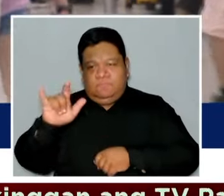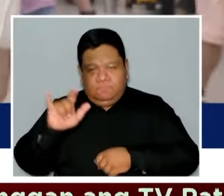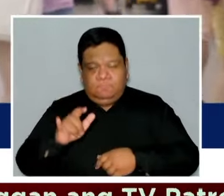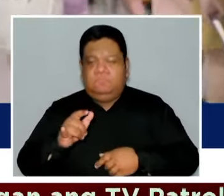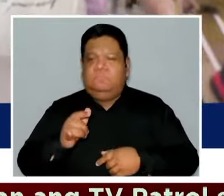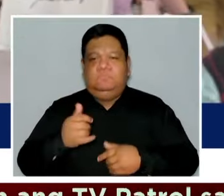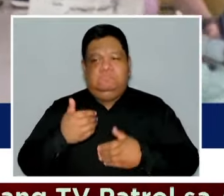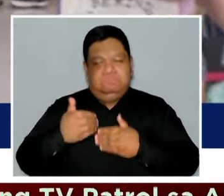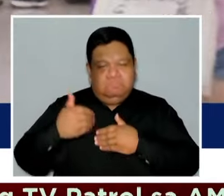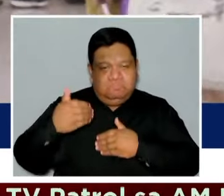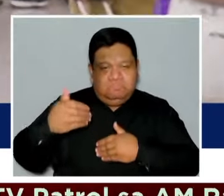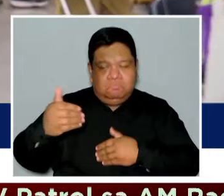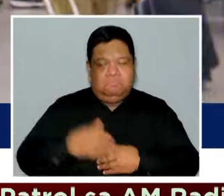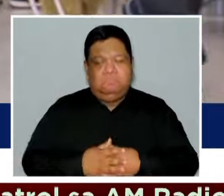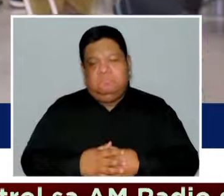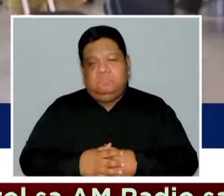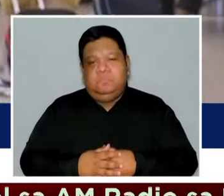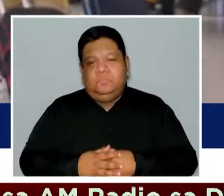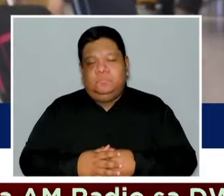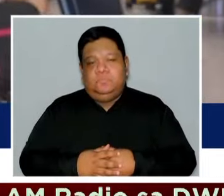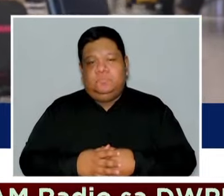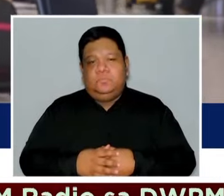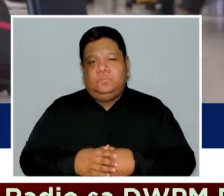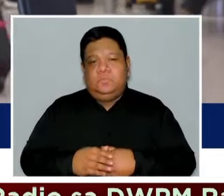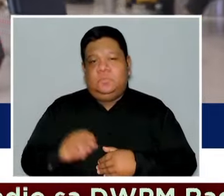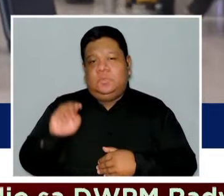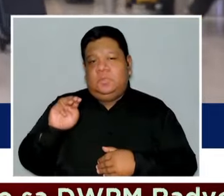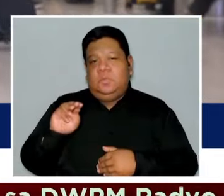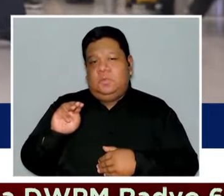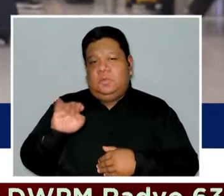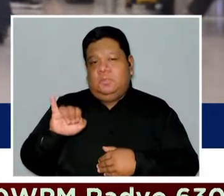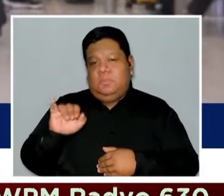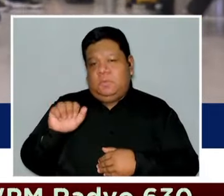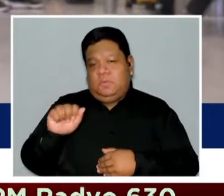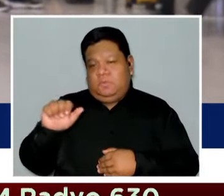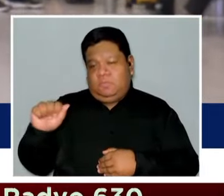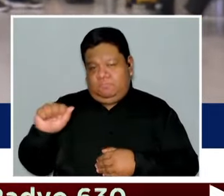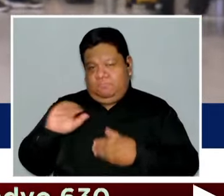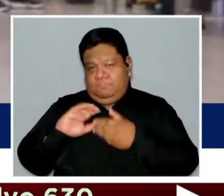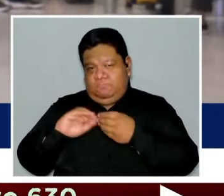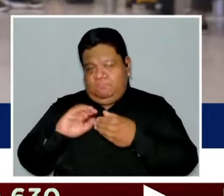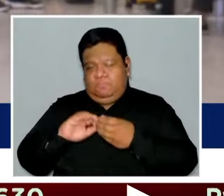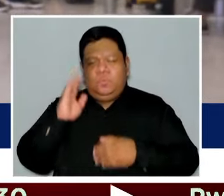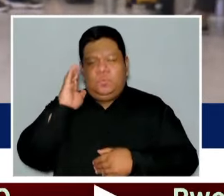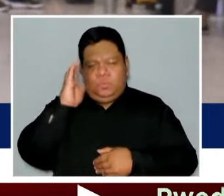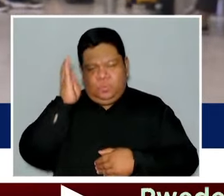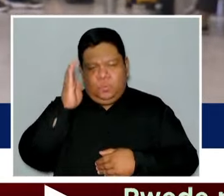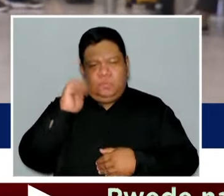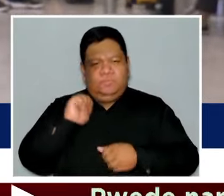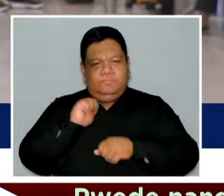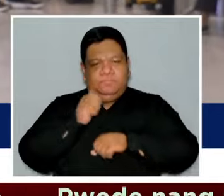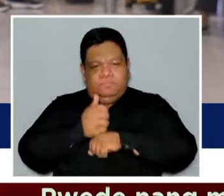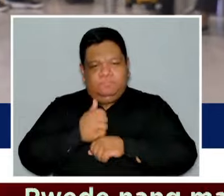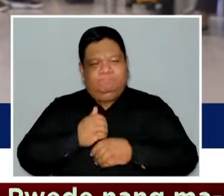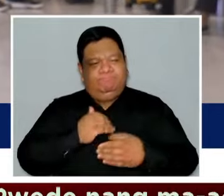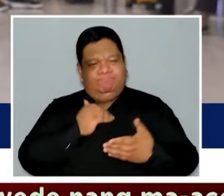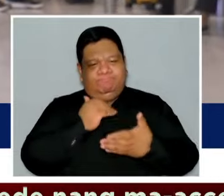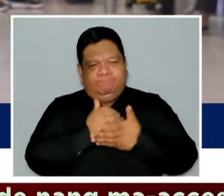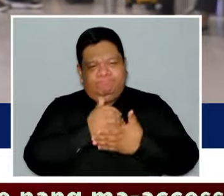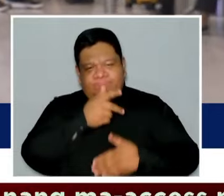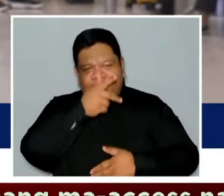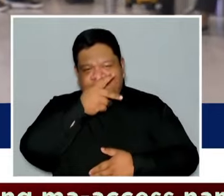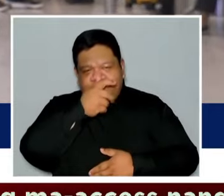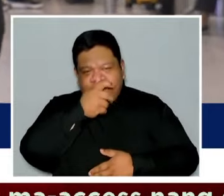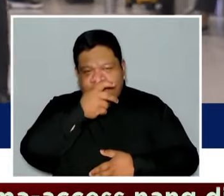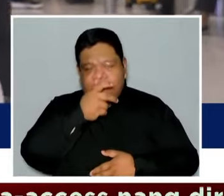araw. Ang sabi ng pamunuan ng Manila International Airport Authority, gagawa nila ng paraan na mapuksa mga surot at posibleng